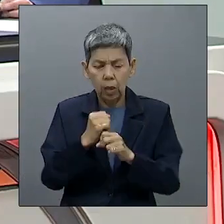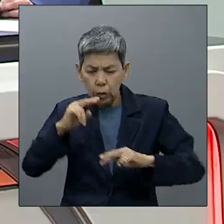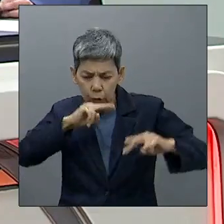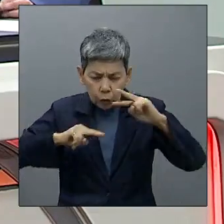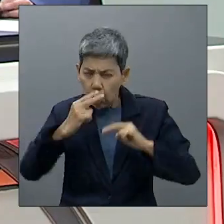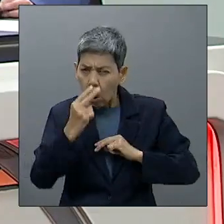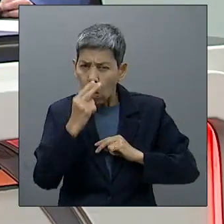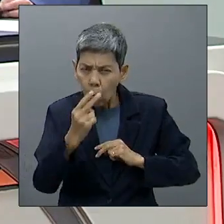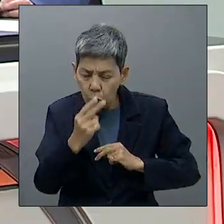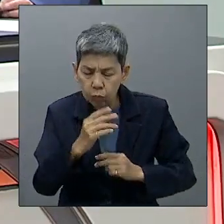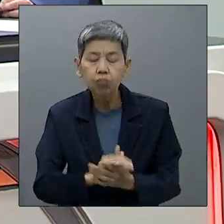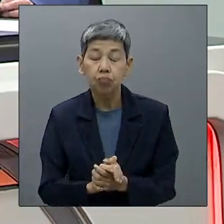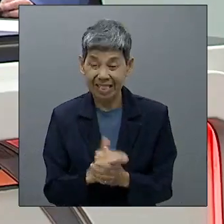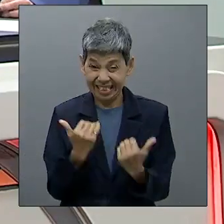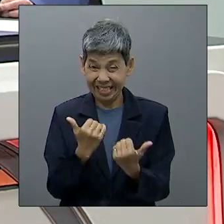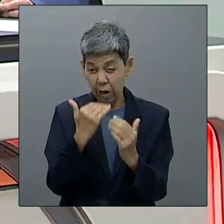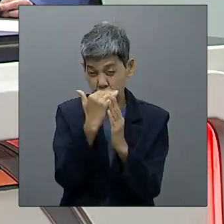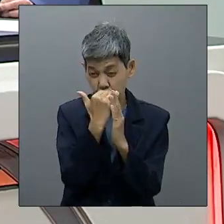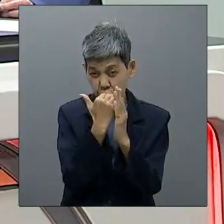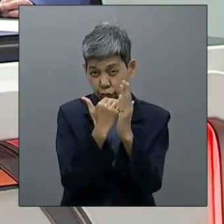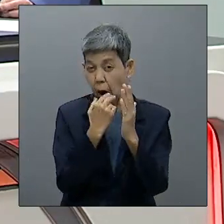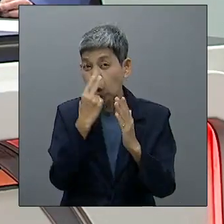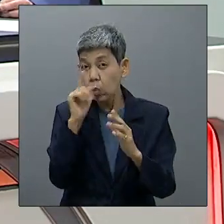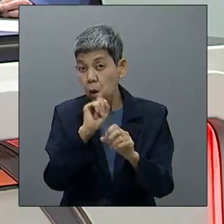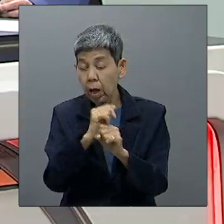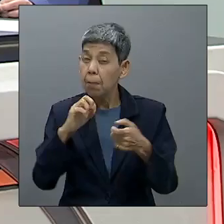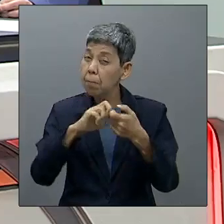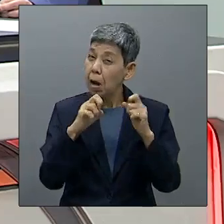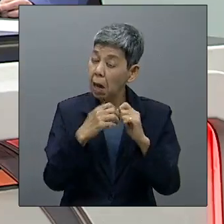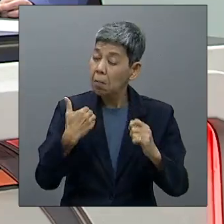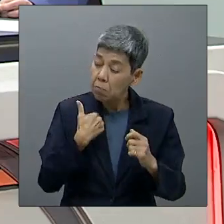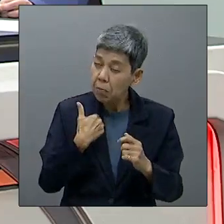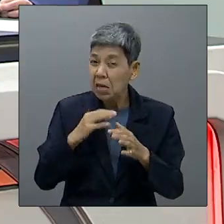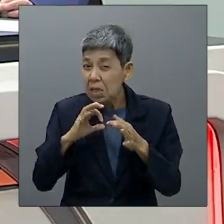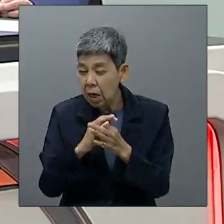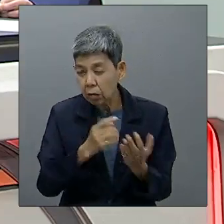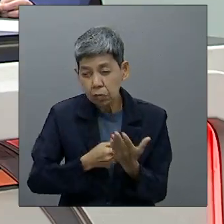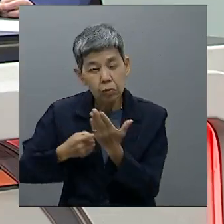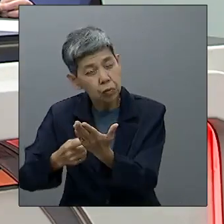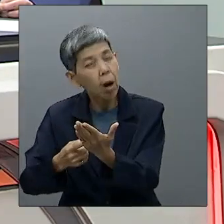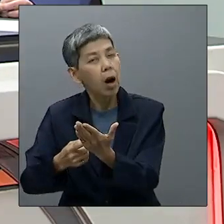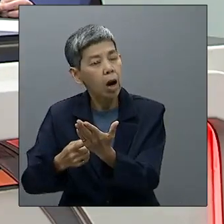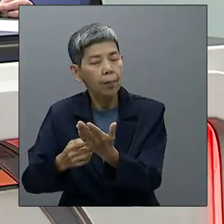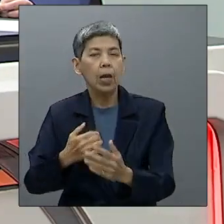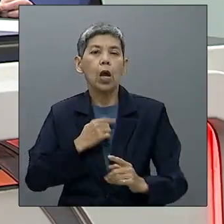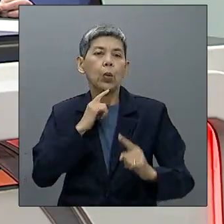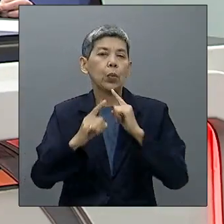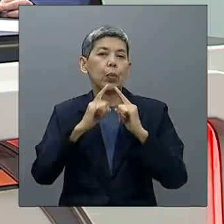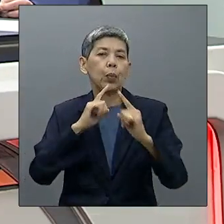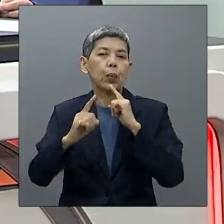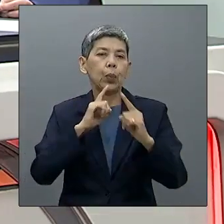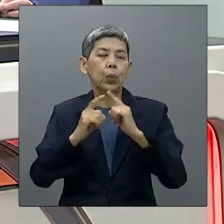ข้อเท็จจริงสำนวนคดีนี้จะได้รับผลกระทบหรือมีช่องโหว่เป็นสำนวนอ่อนหรือไม่ดิฉันคุยเรื่องนี้กับ